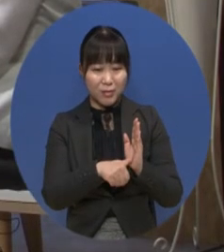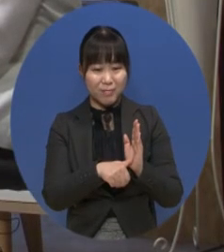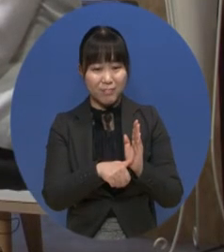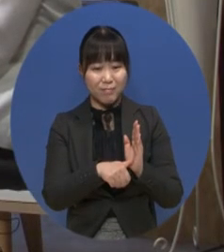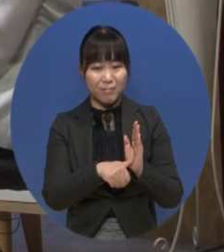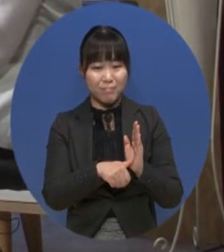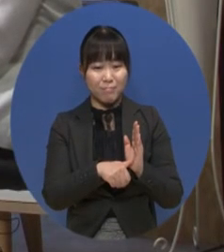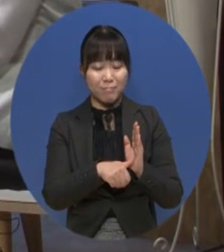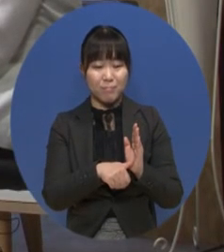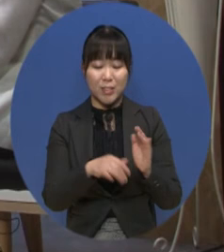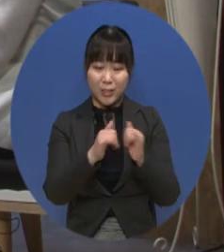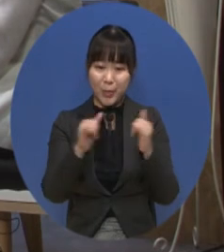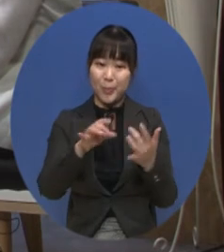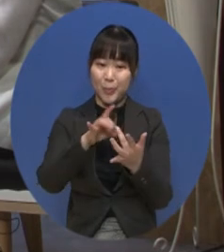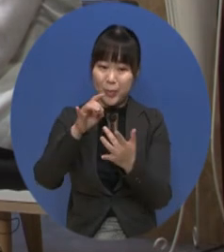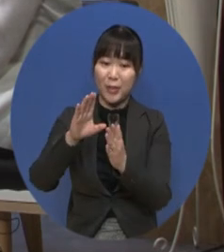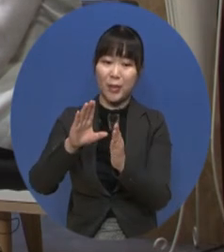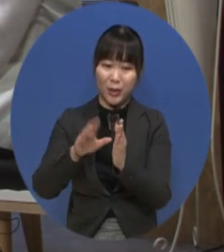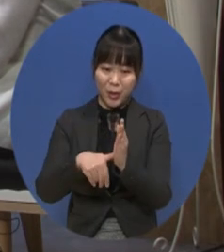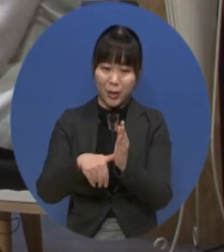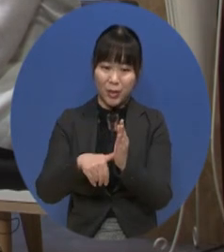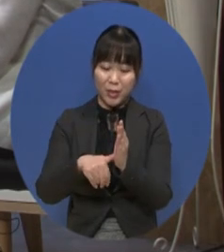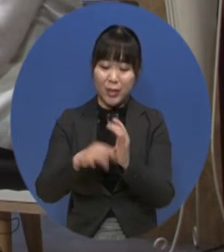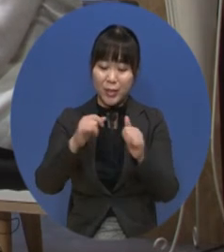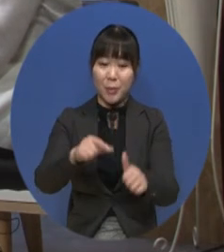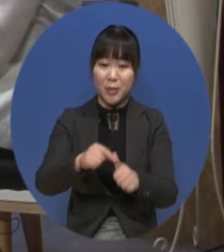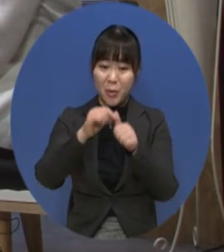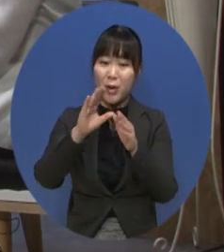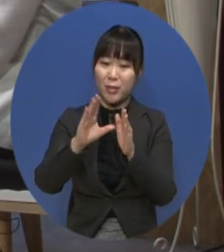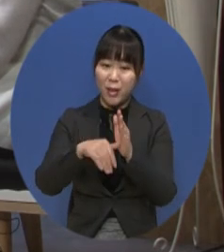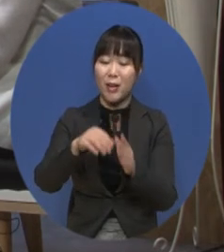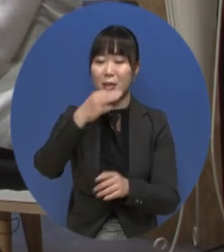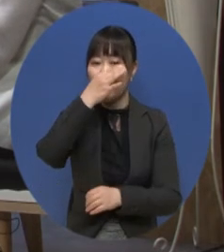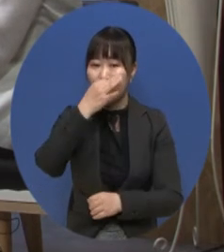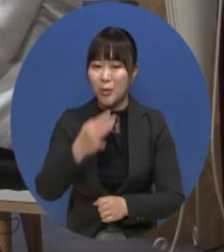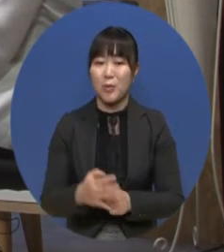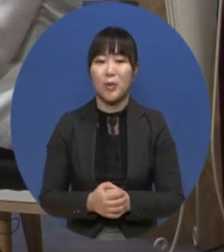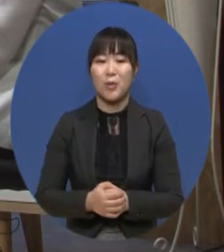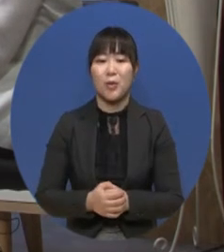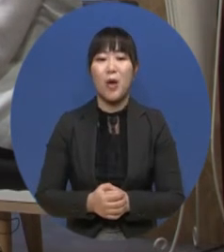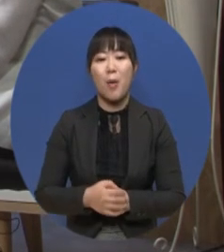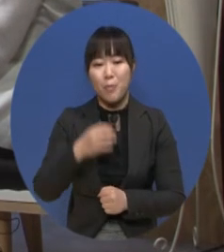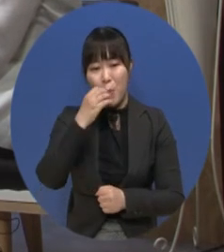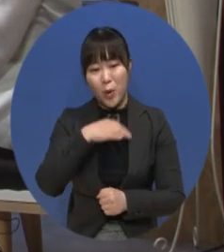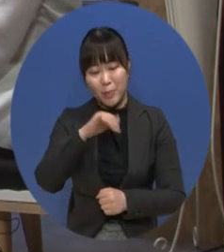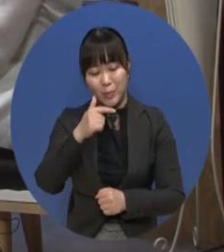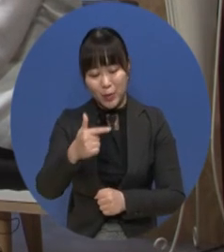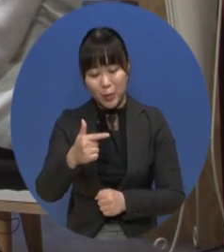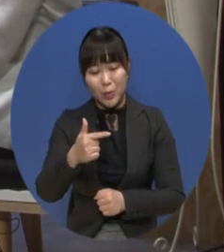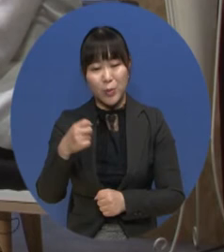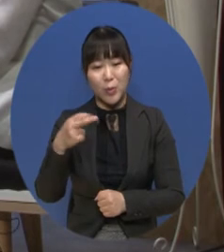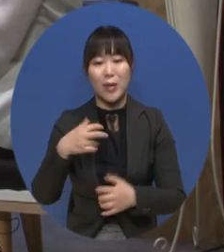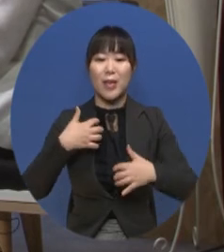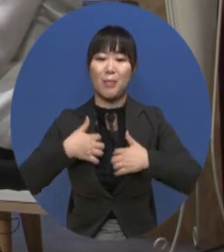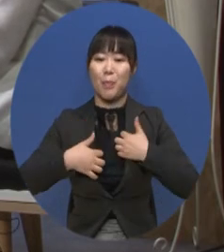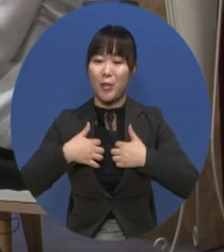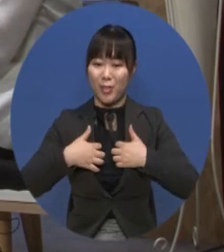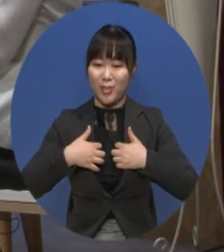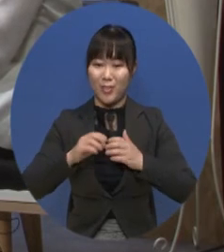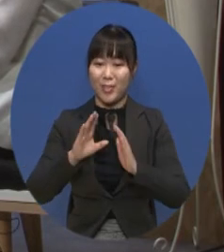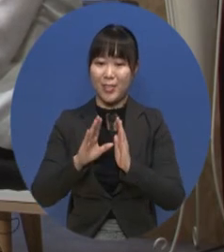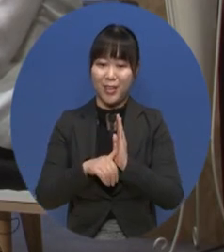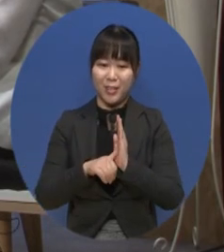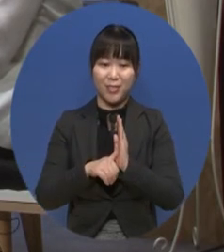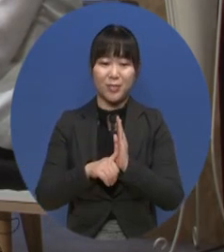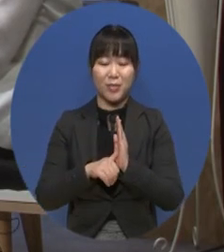그 사람을 뽑을 때 그 채용할 네. 때나 이런 부분이 힘드셨고 네. 좀 보람차고 네. 기뻤던